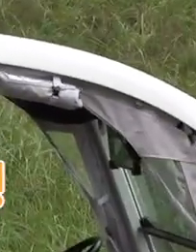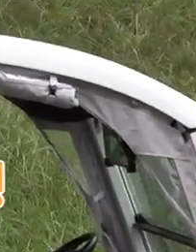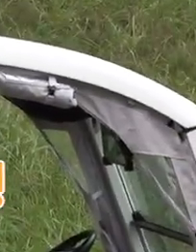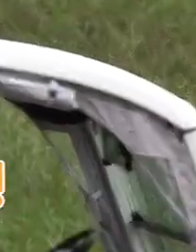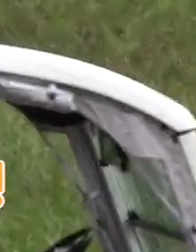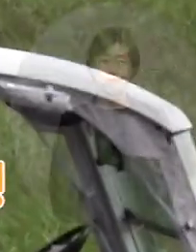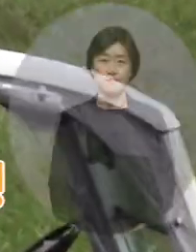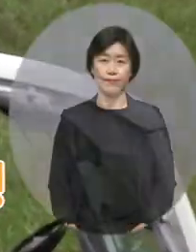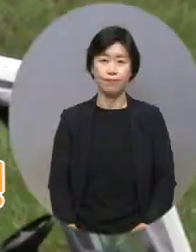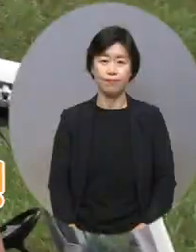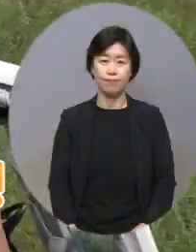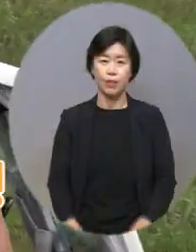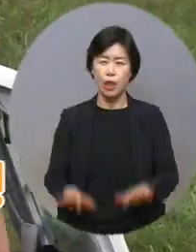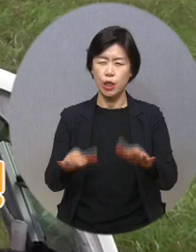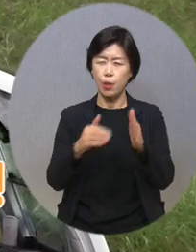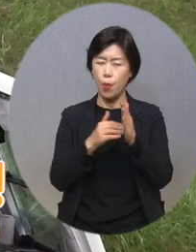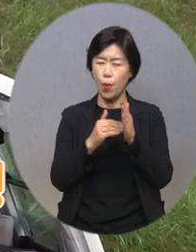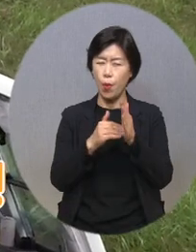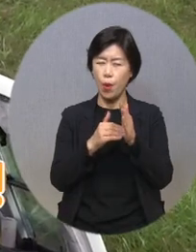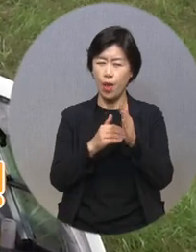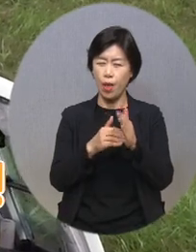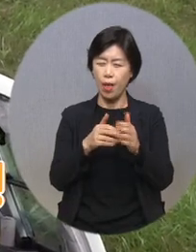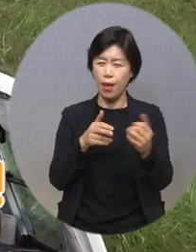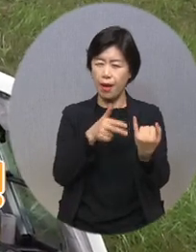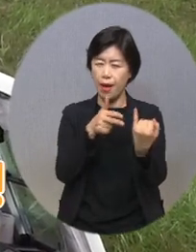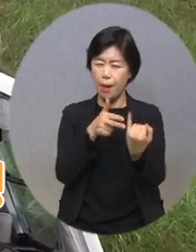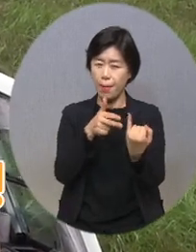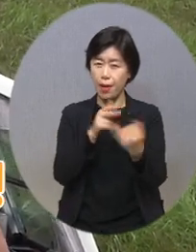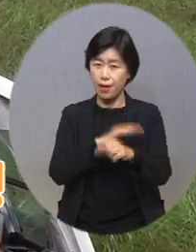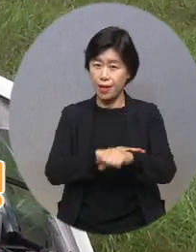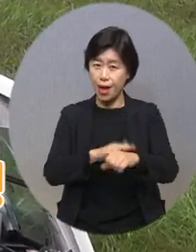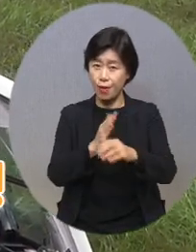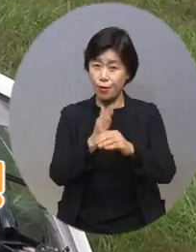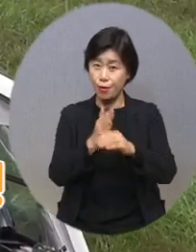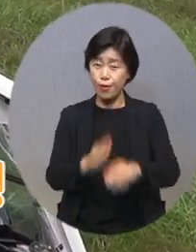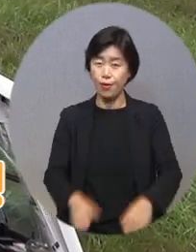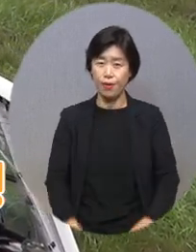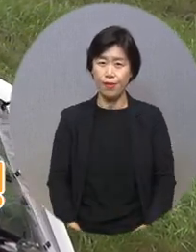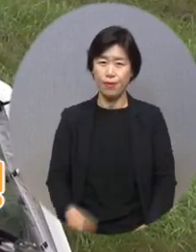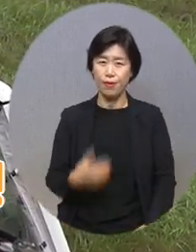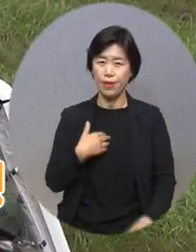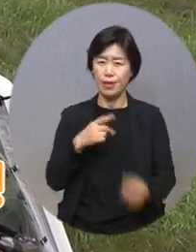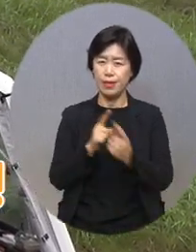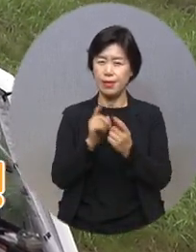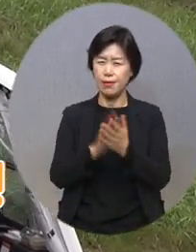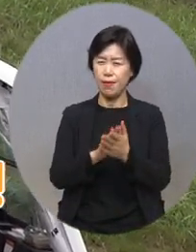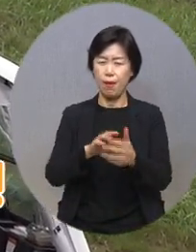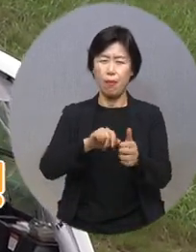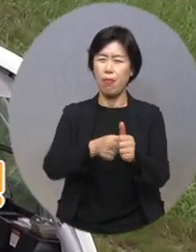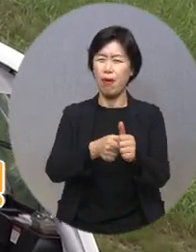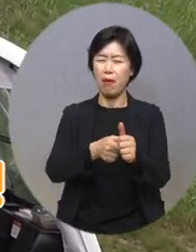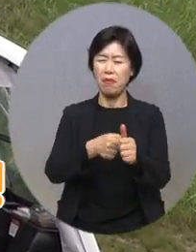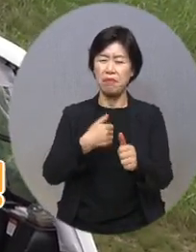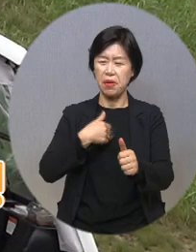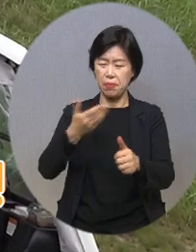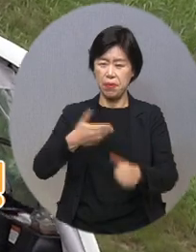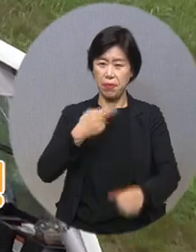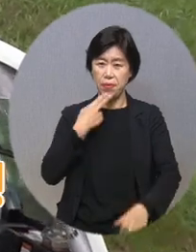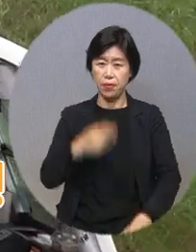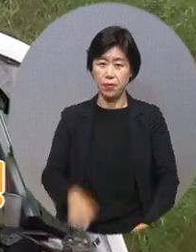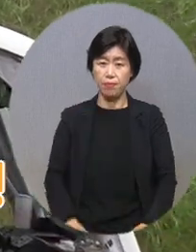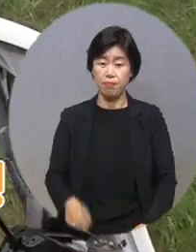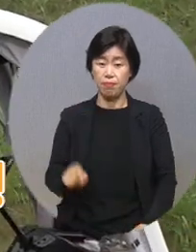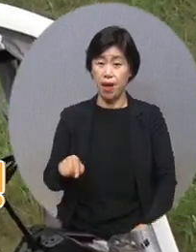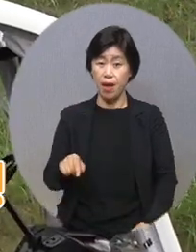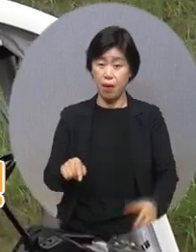하연아 몰카 지금 잘 되고 있는 거죠. 네. 저거 그래 벌칙을 제가 직접 안 하잖아요. 저는 아까 콜라도 다 알고 있었죠.